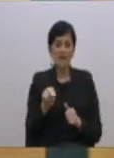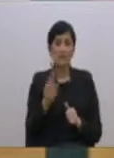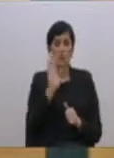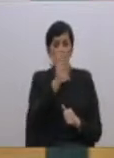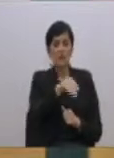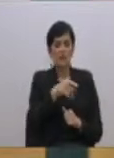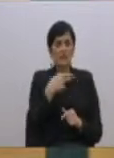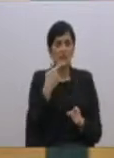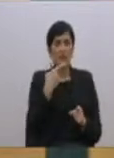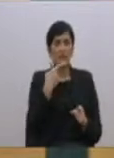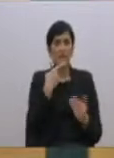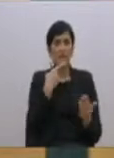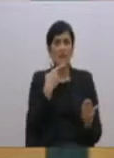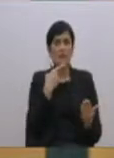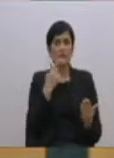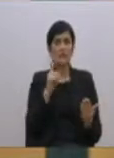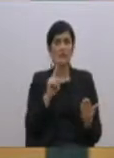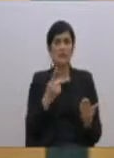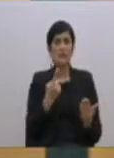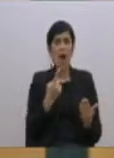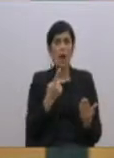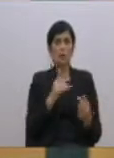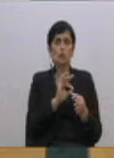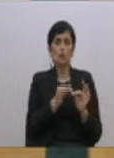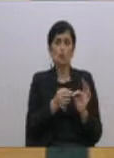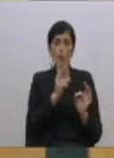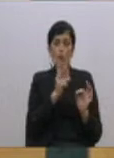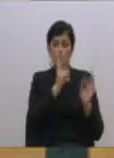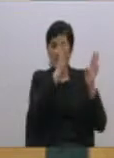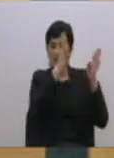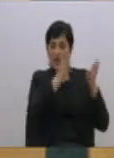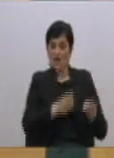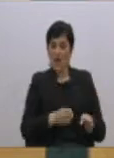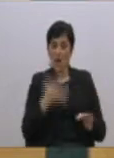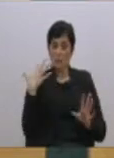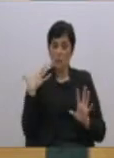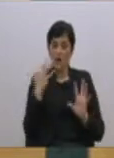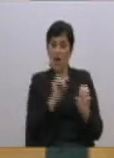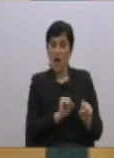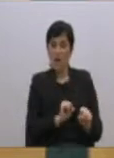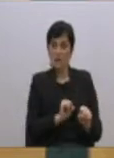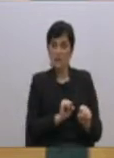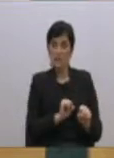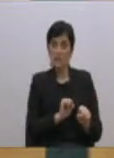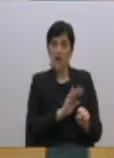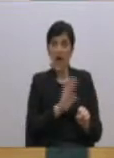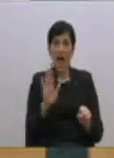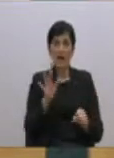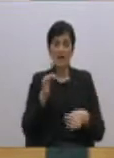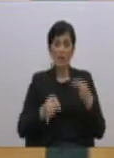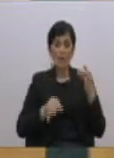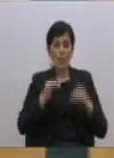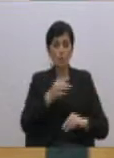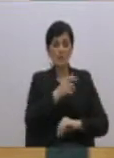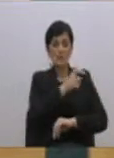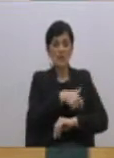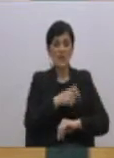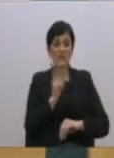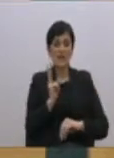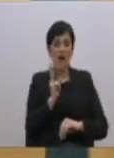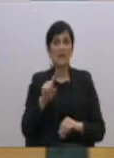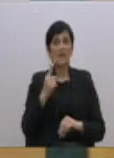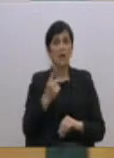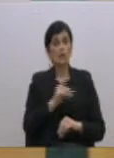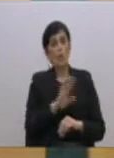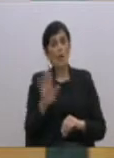თქვით რატომ უჭერთ კონკრეტულ კანდიდატებს მხარს არამოსამართლე წევრობის კანდიდატებს ან რატომ